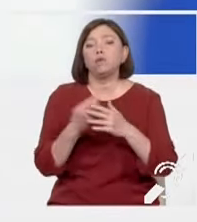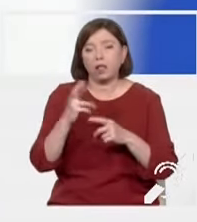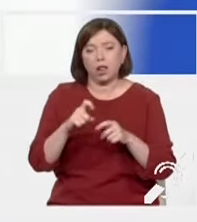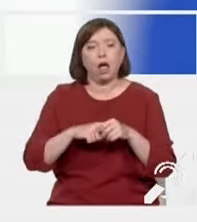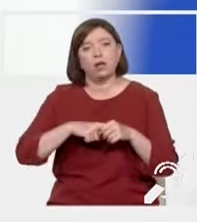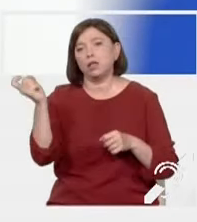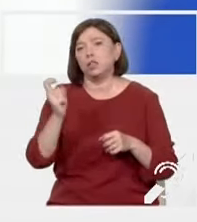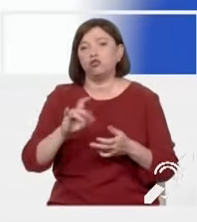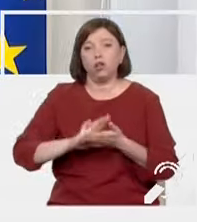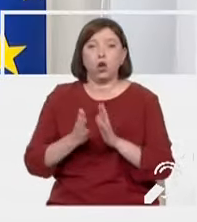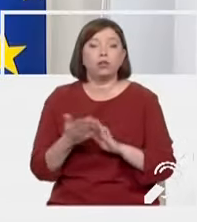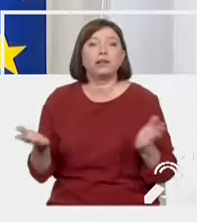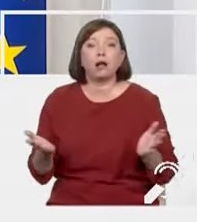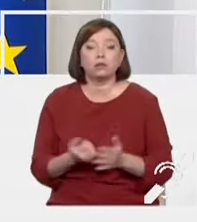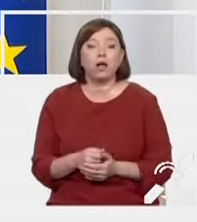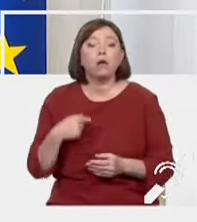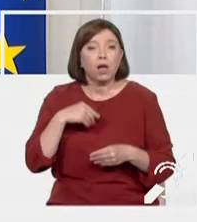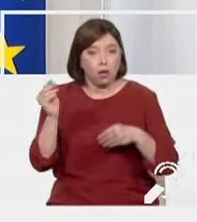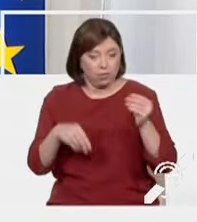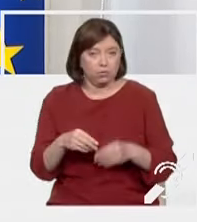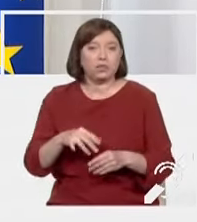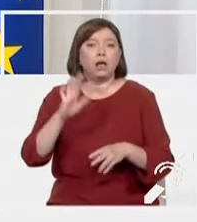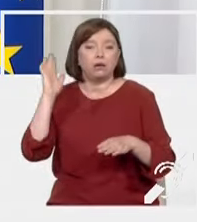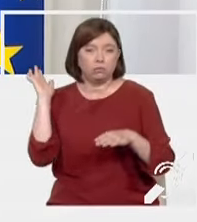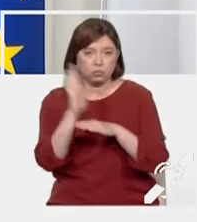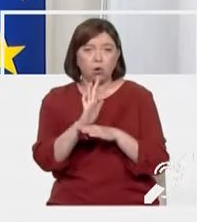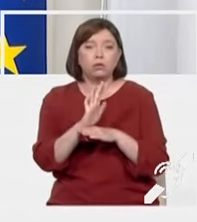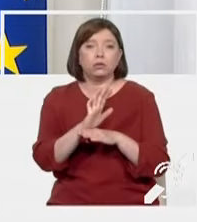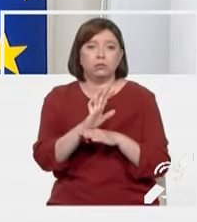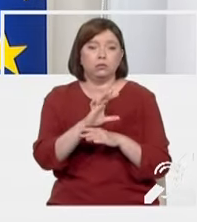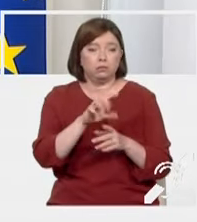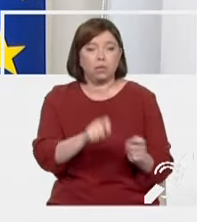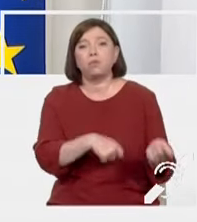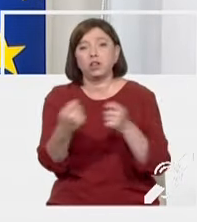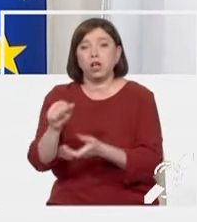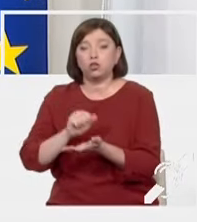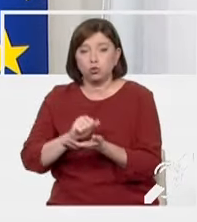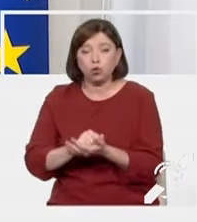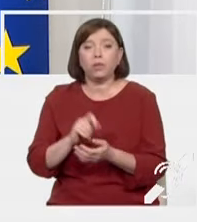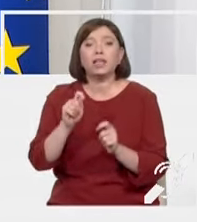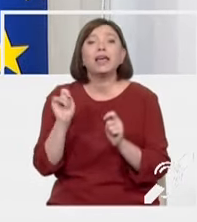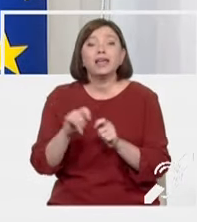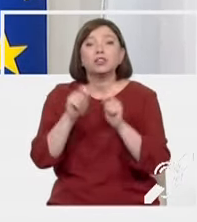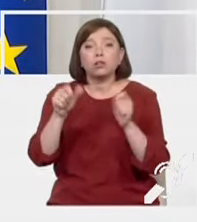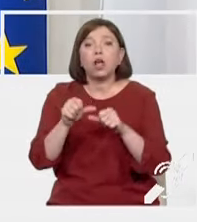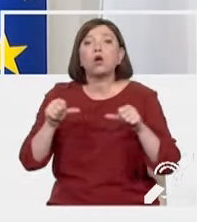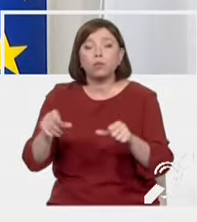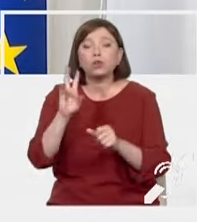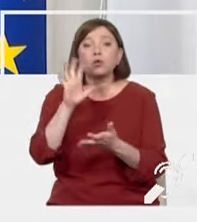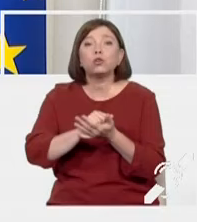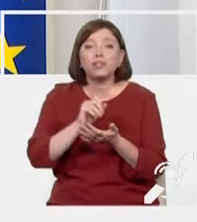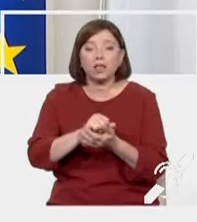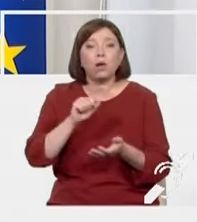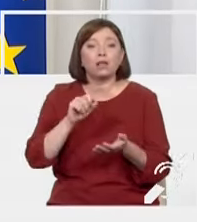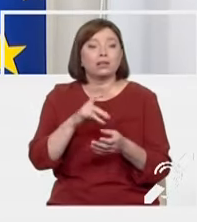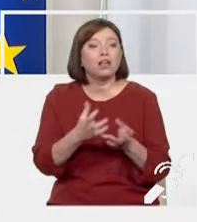rezoluțiune unilaterală a contractului. Am semnat ordinul de preluare, respectiv și de instituire comisiei de preluare și transmitere către întreprinderea